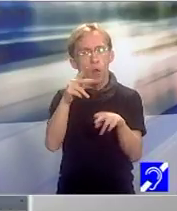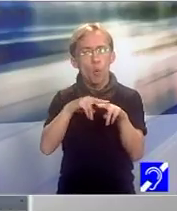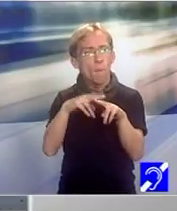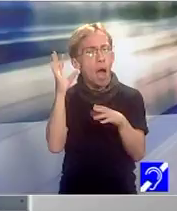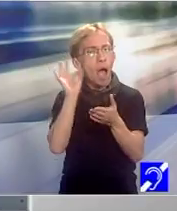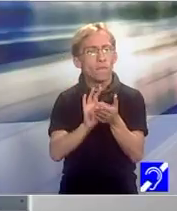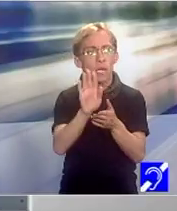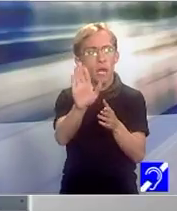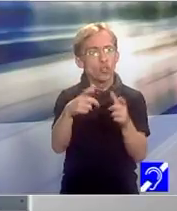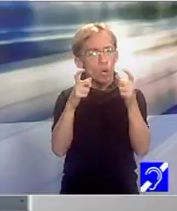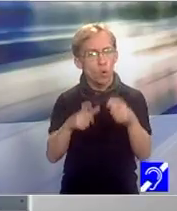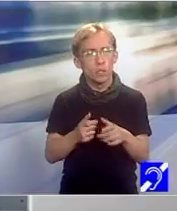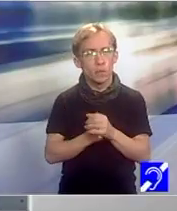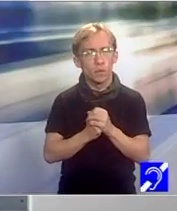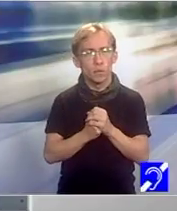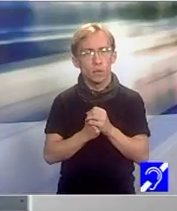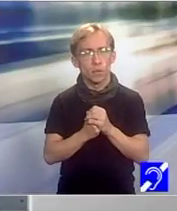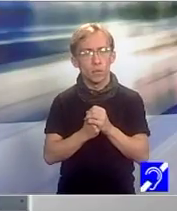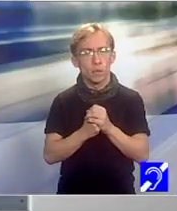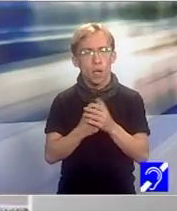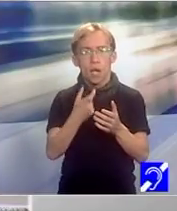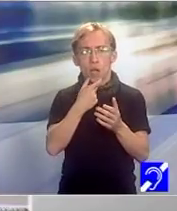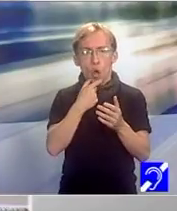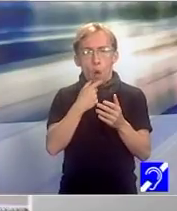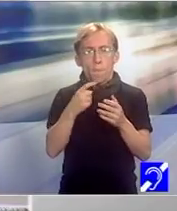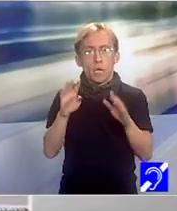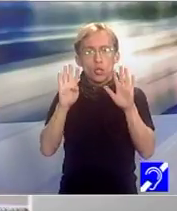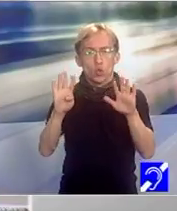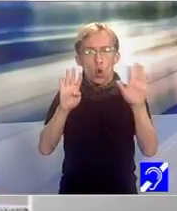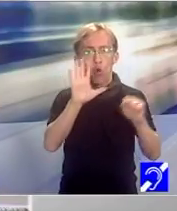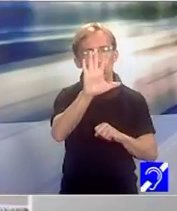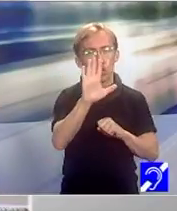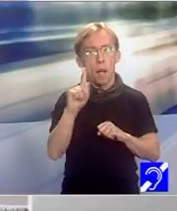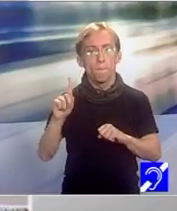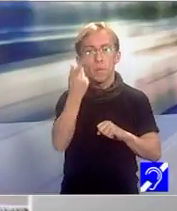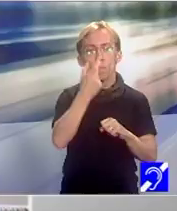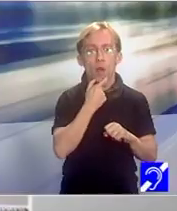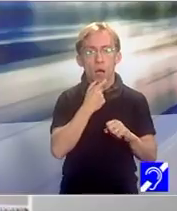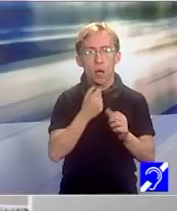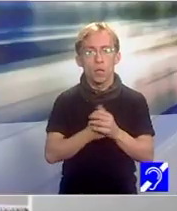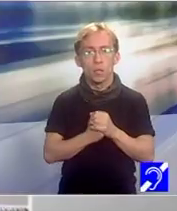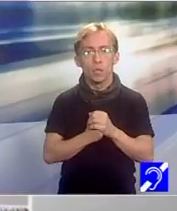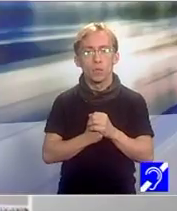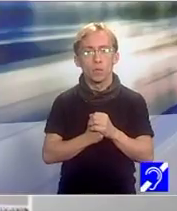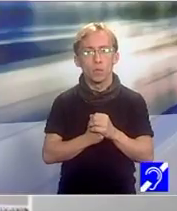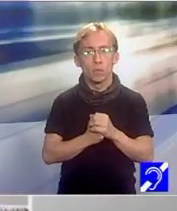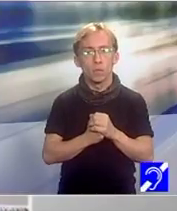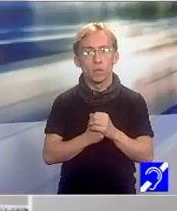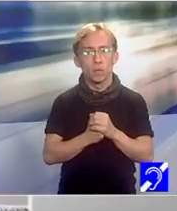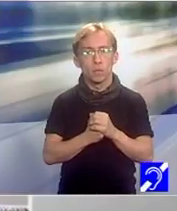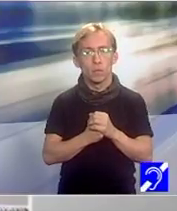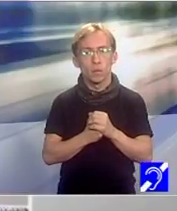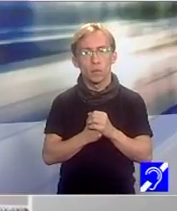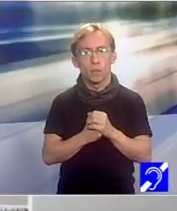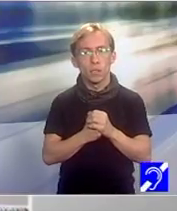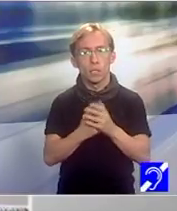condiție? În 1995 a fost ultimul an în care am luat cromoglicatul de sodiu, dat